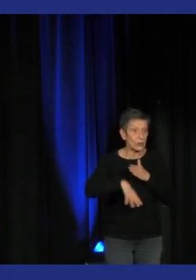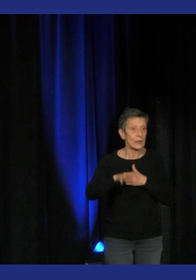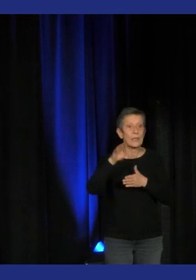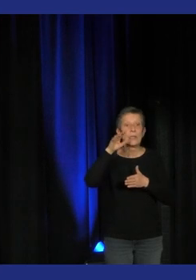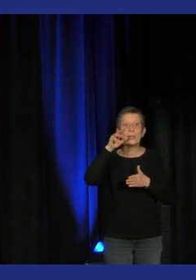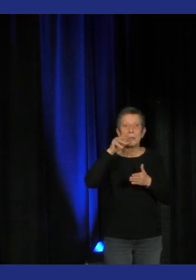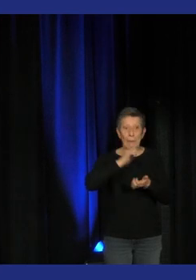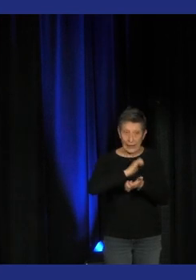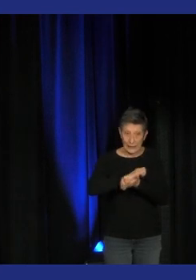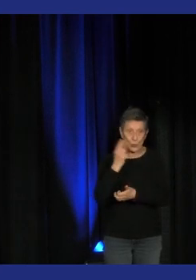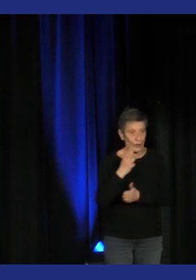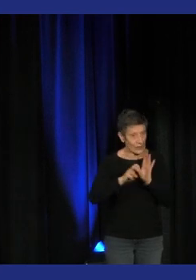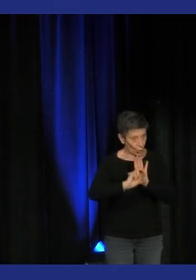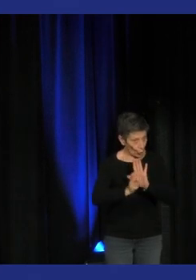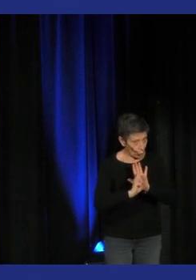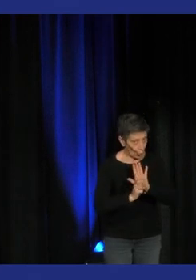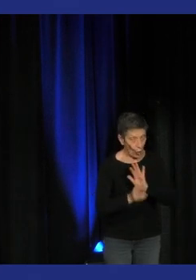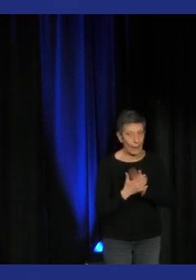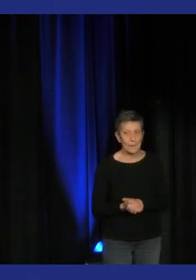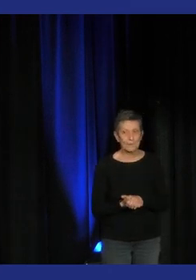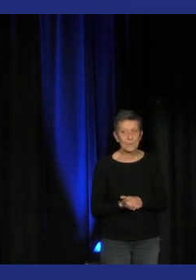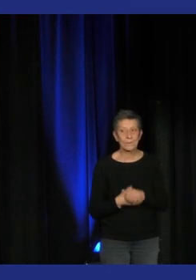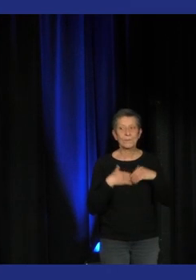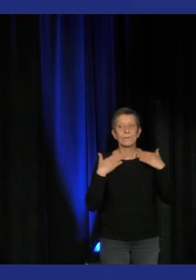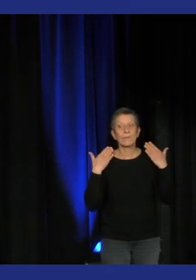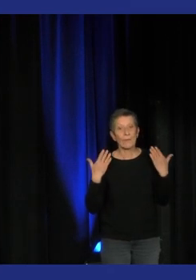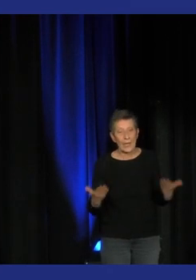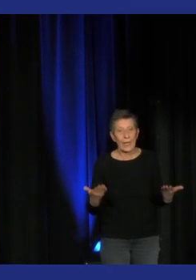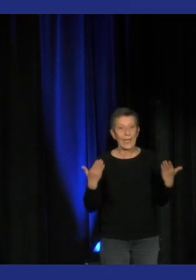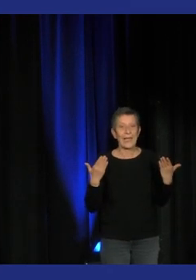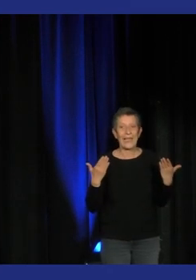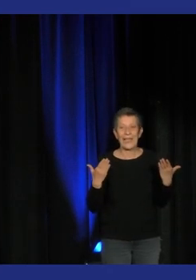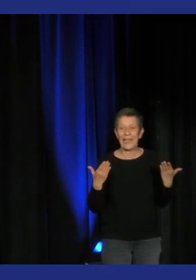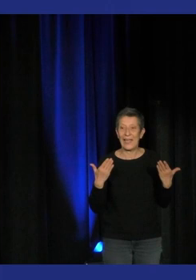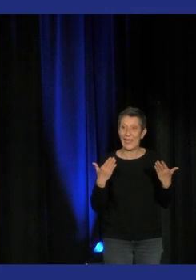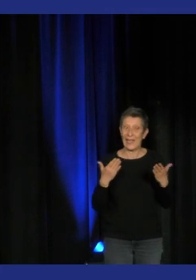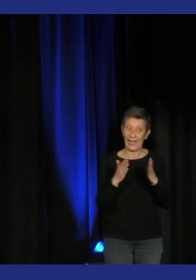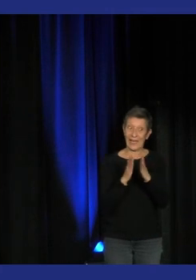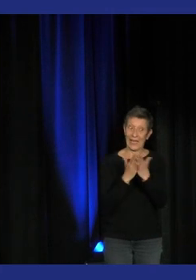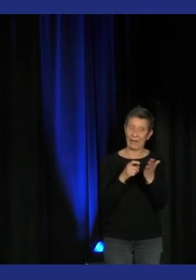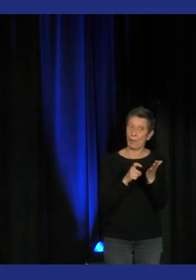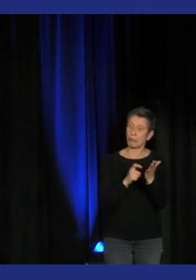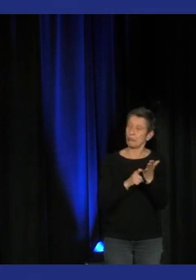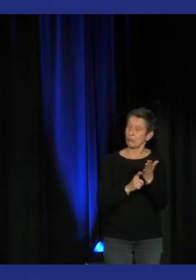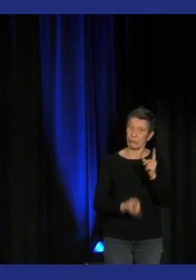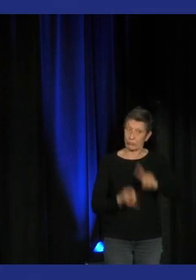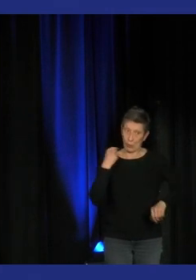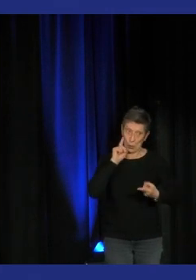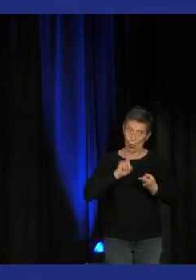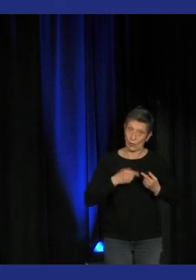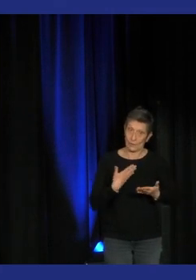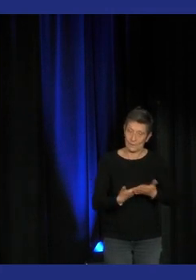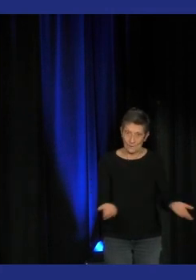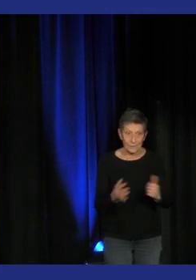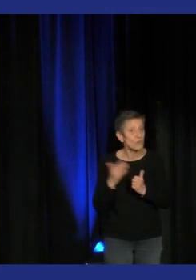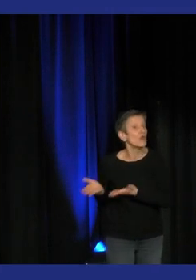de Grenoble et qui est, ça aussi c'est important de le rappeler, alors je ne l'ai pas avec moi, mais un ouvrage de référence hein, sur la question. Cet